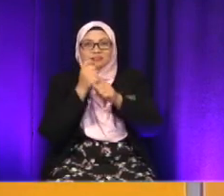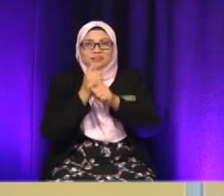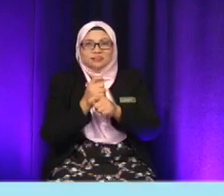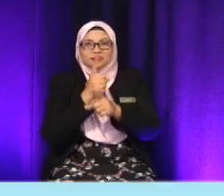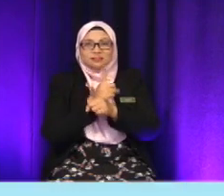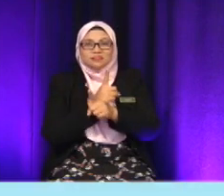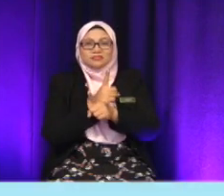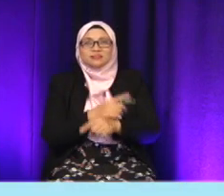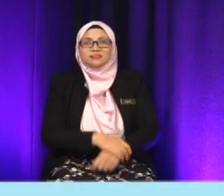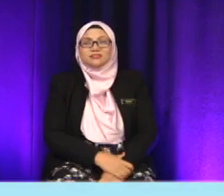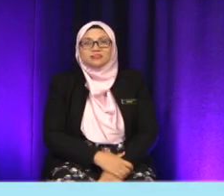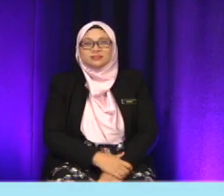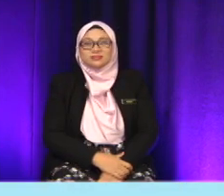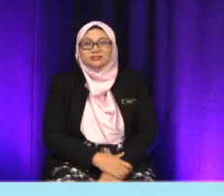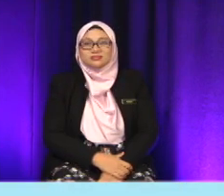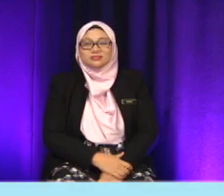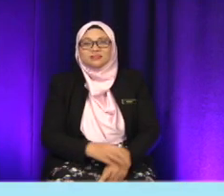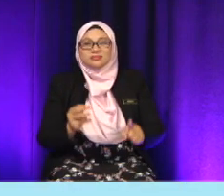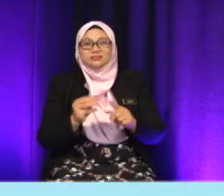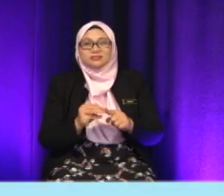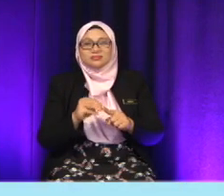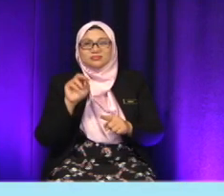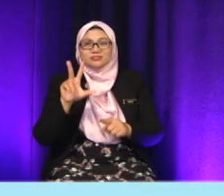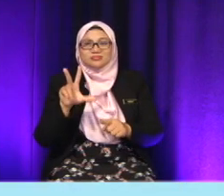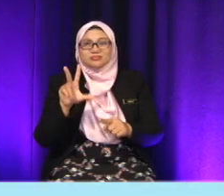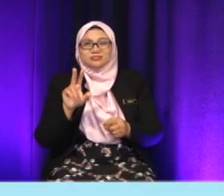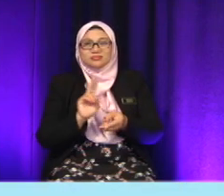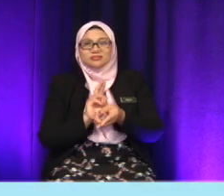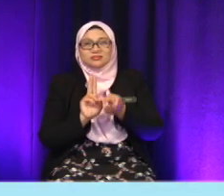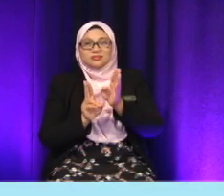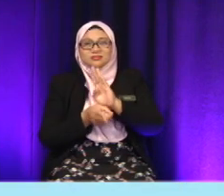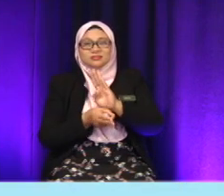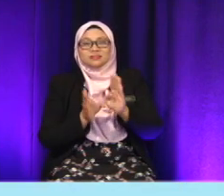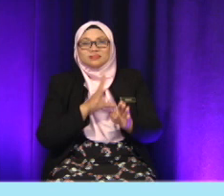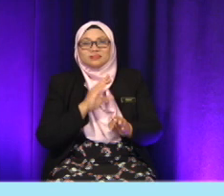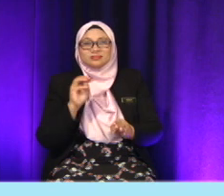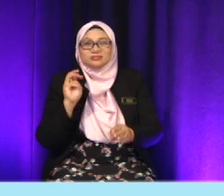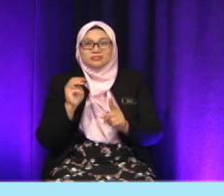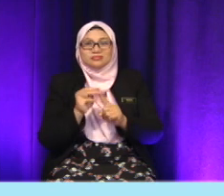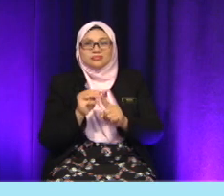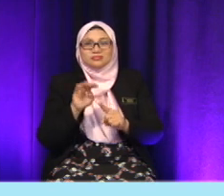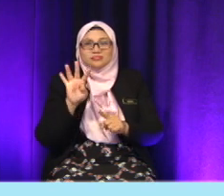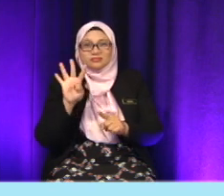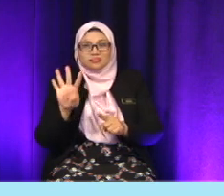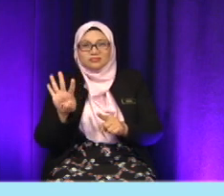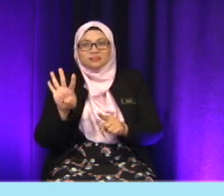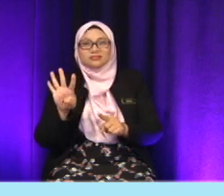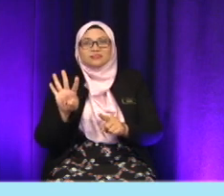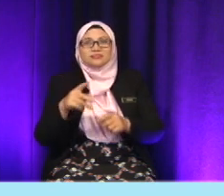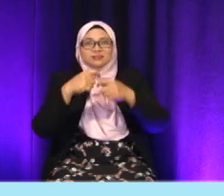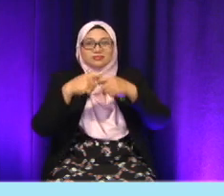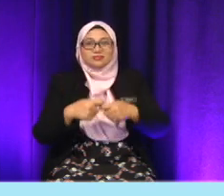pembeli ubah makruh adalah satu perbedaan jawaban di atas maksudnya penyanyi